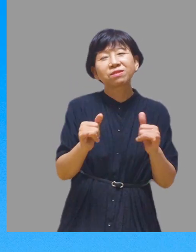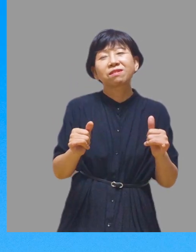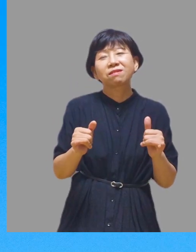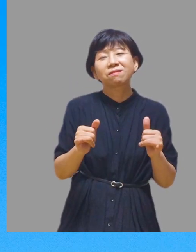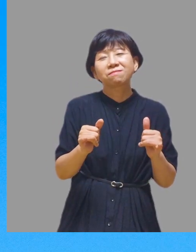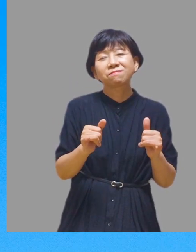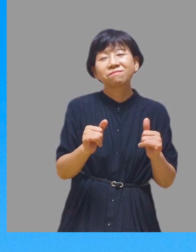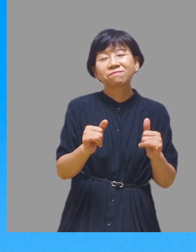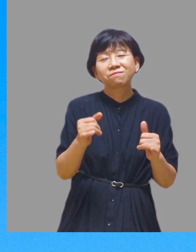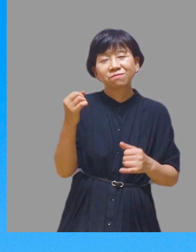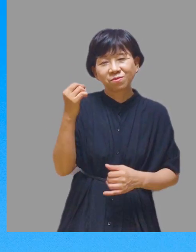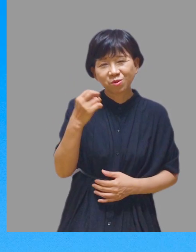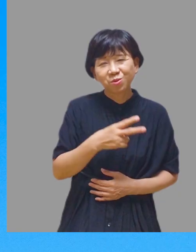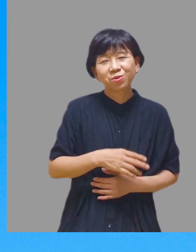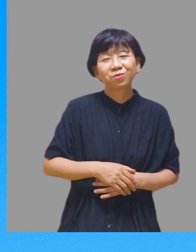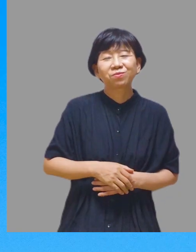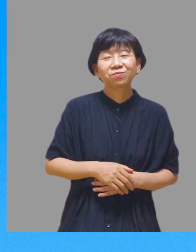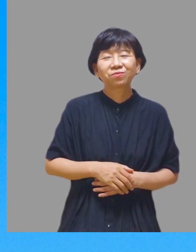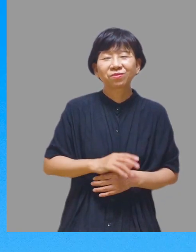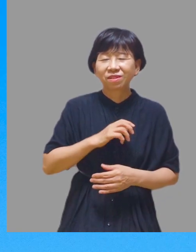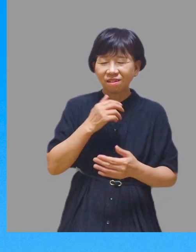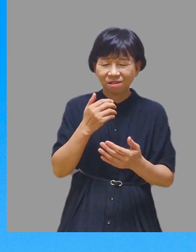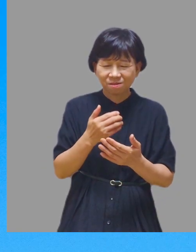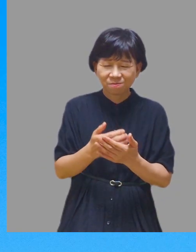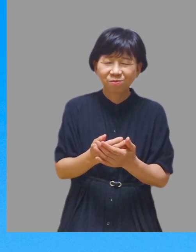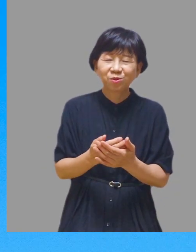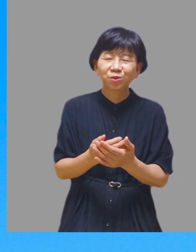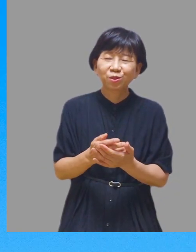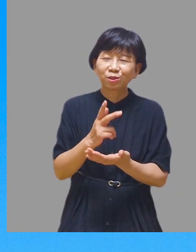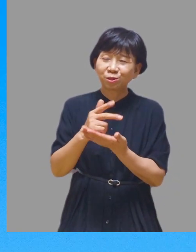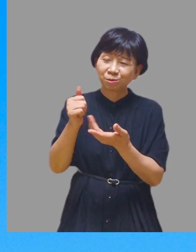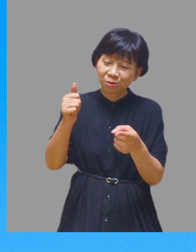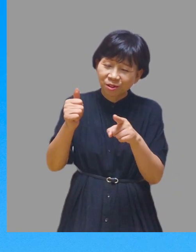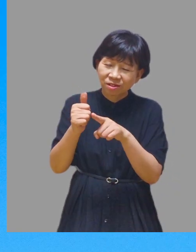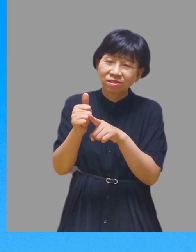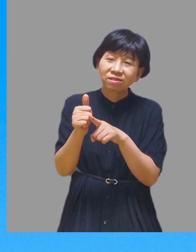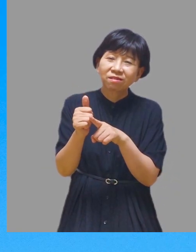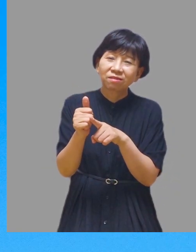다시 한번 감격하고 주를 위해서